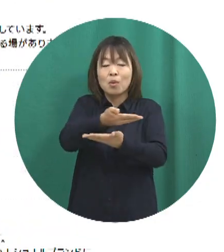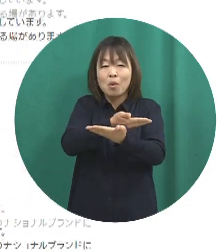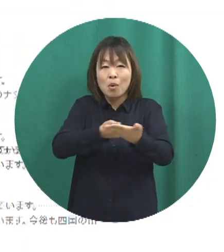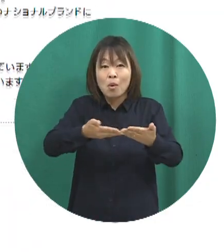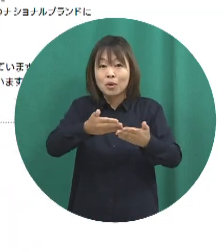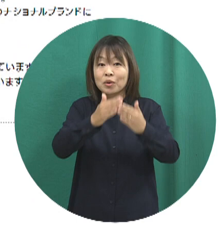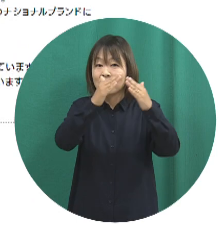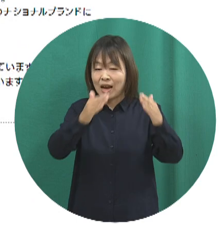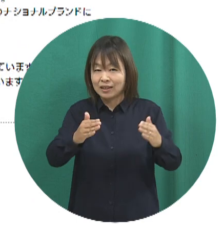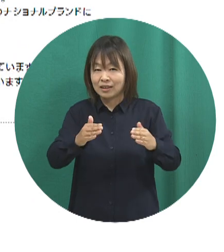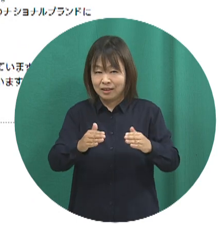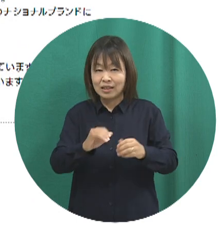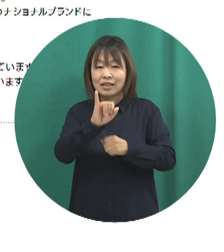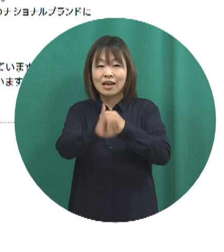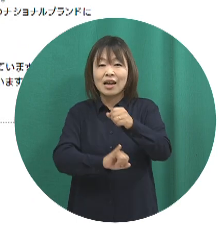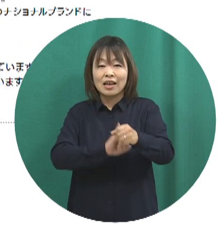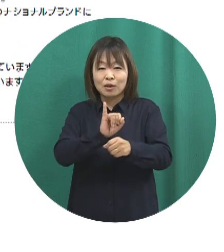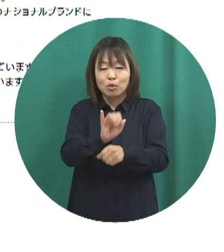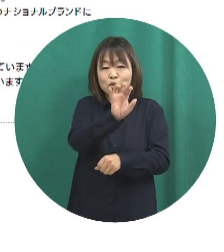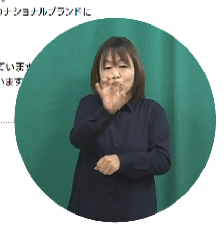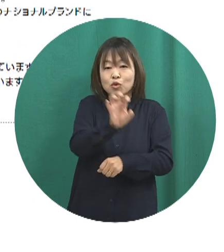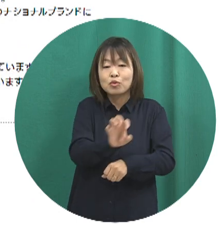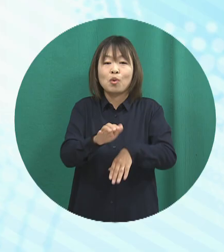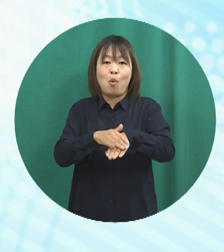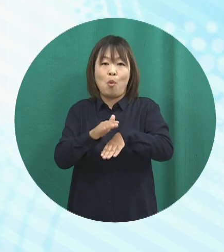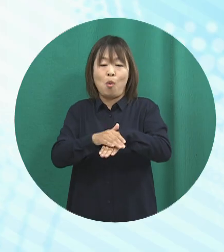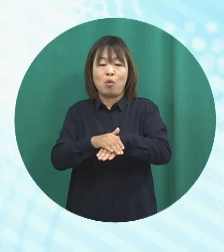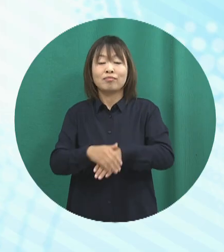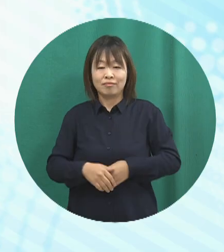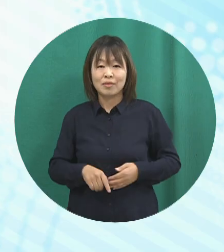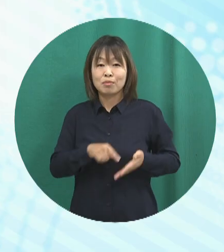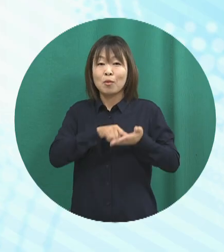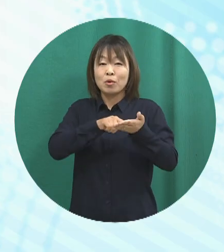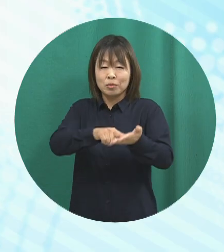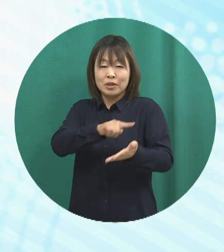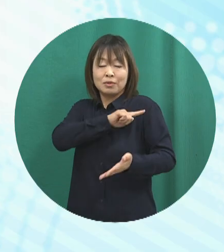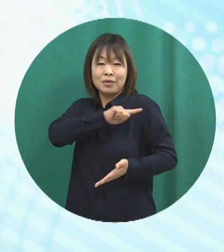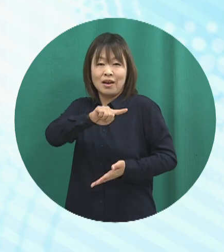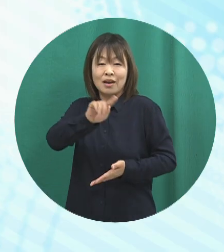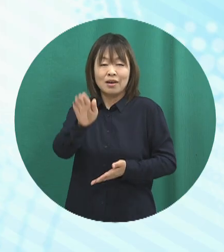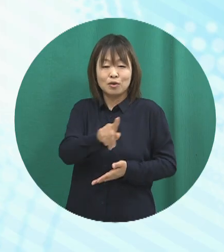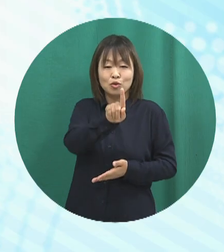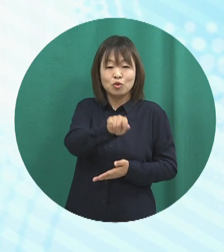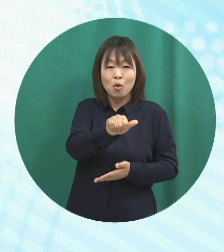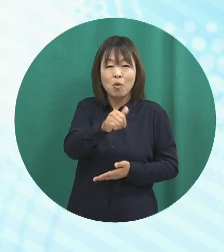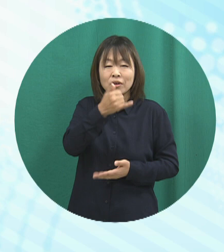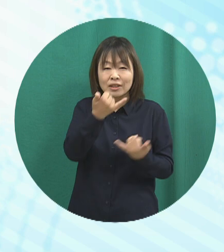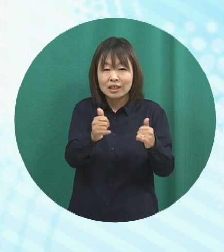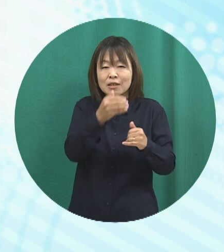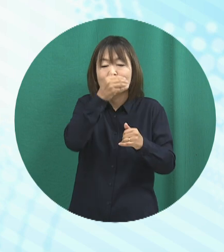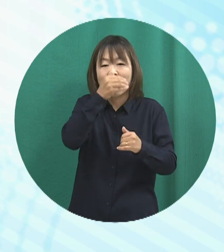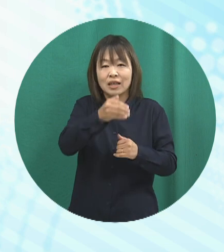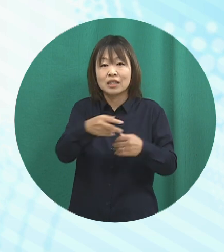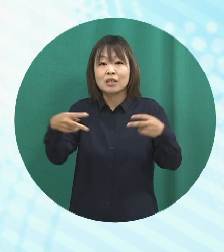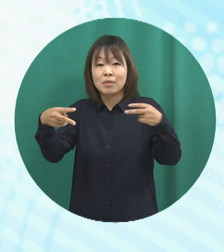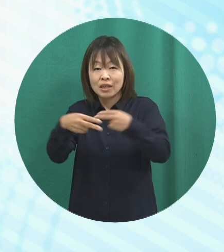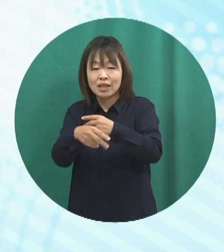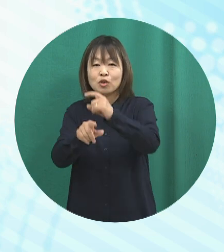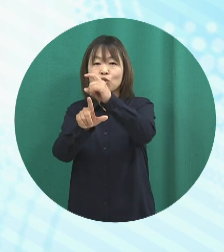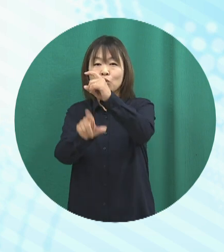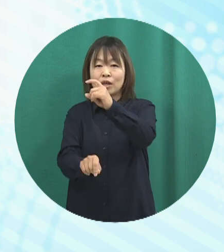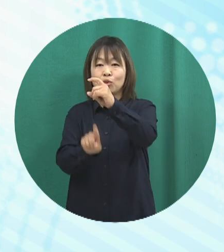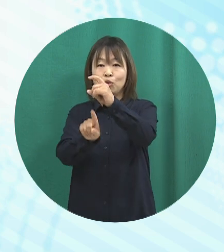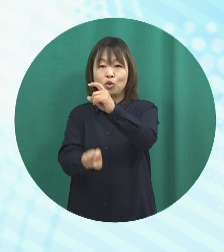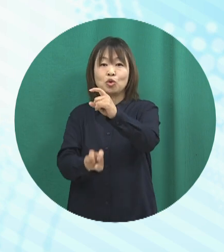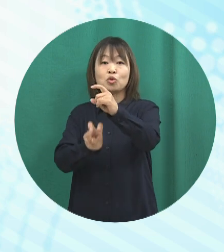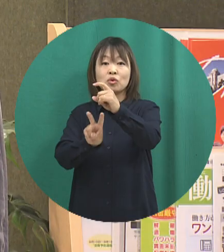オンライン交流会に Zoom で参加できます。先着15名で、10月12日が申し込み期限です